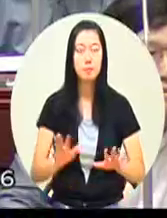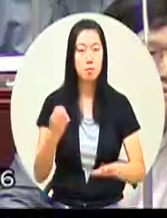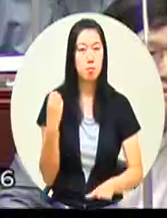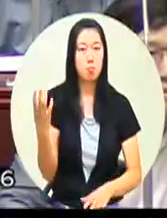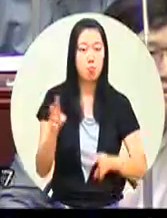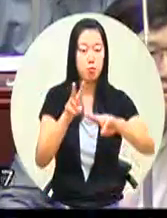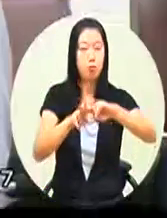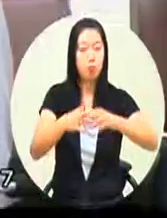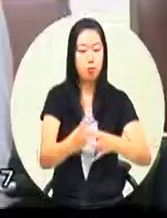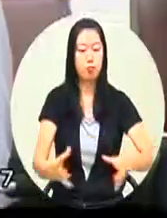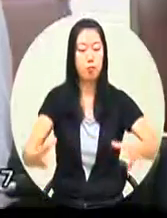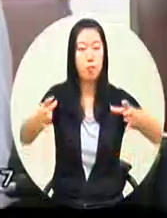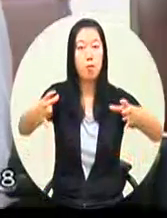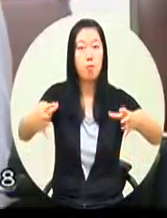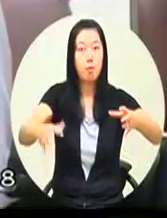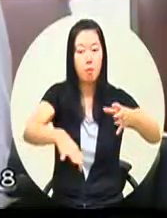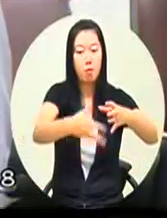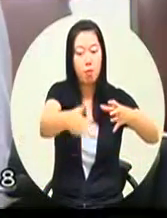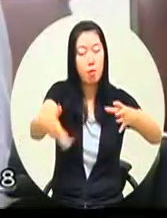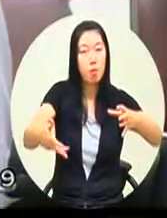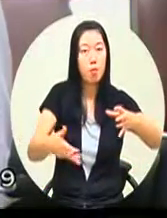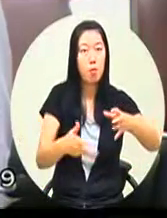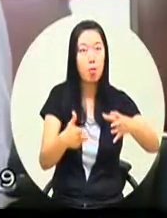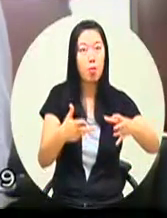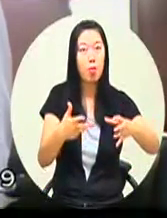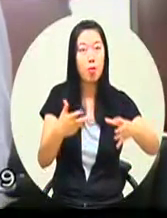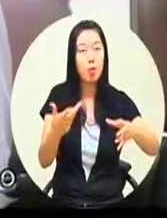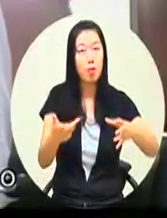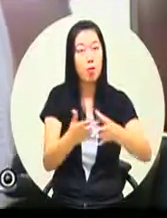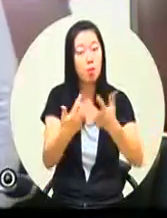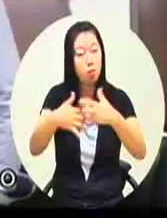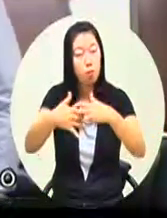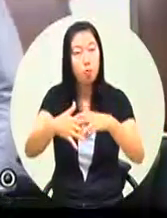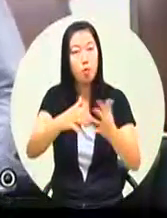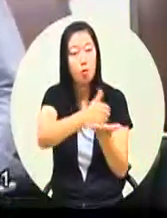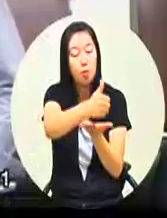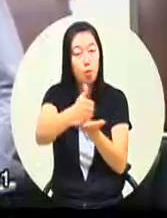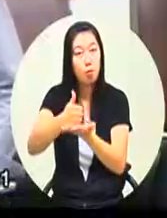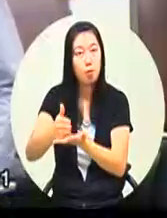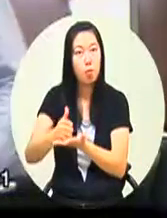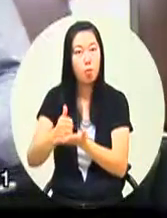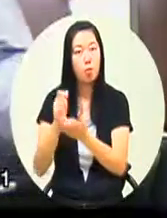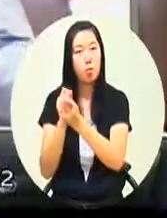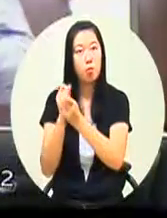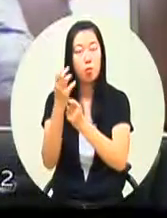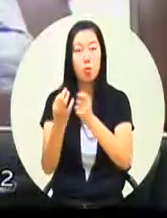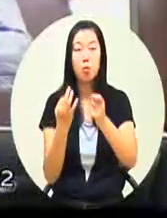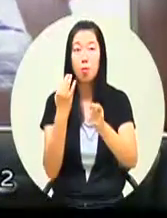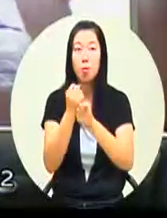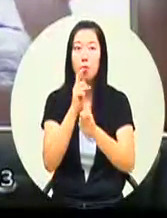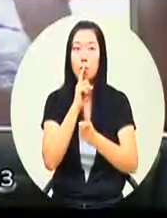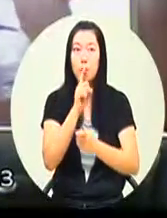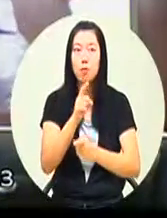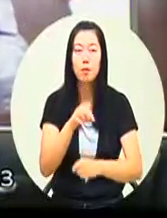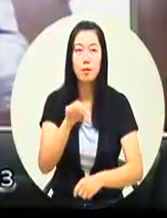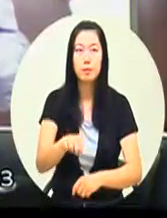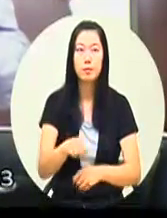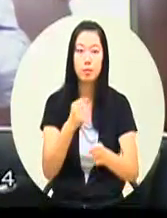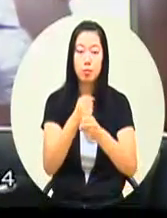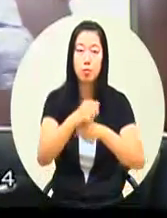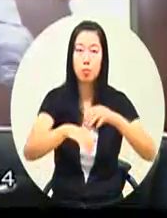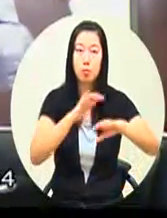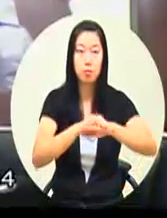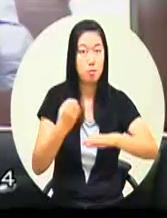的运作都跟预期，因为我们之前好几年在探讨这件事情嘛，浮流水，那完成了第一